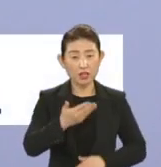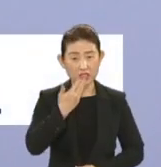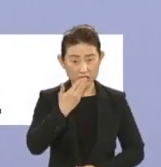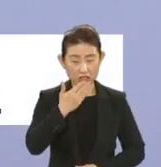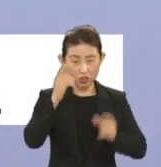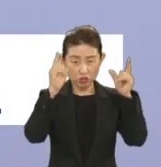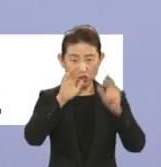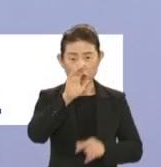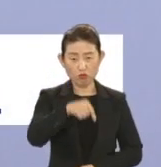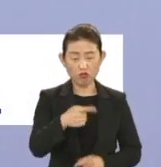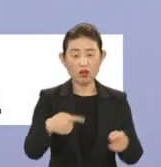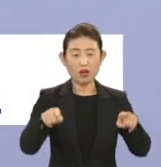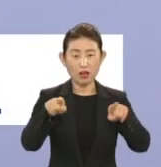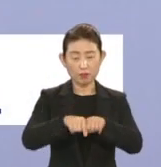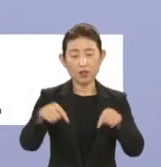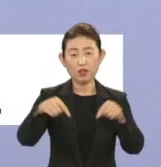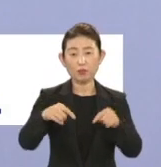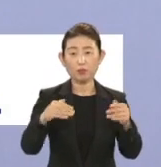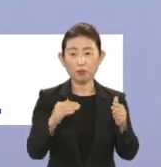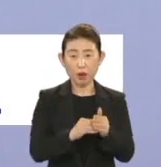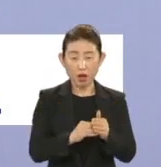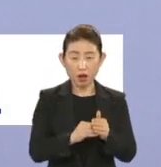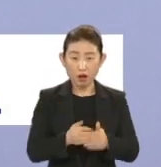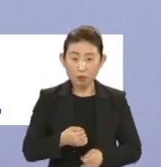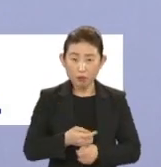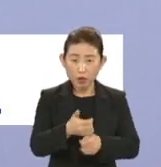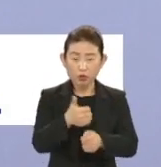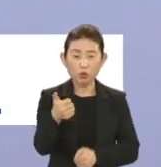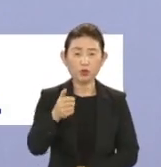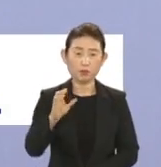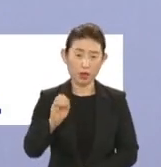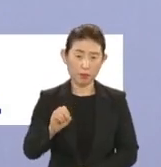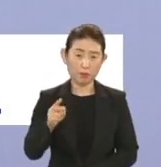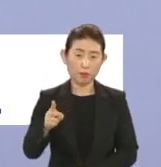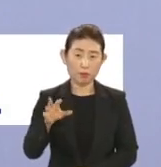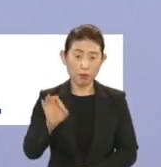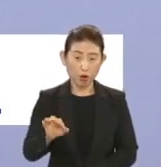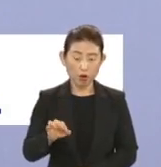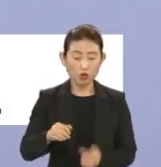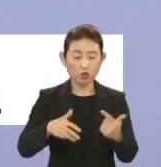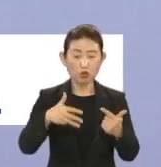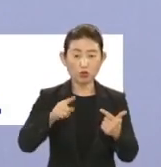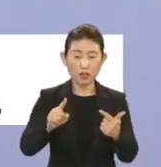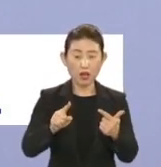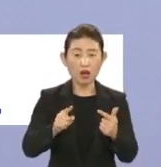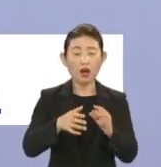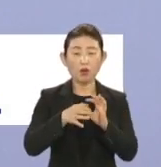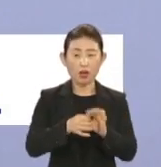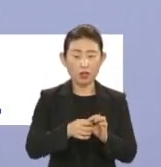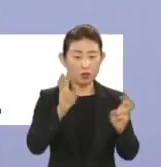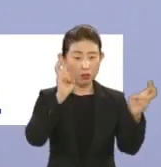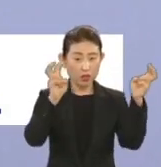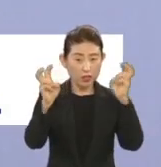농림축산식품부와 협의해서 50만 평 규모의 6차 산업 기업과